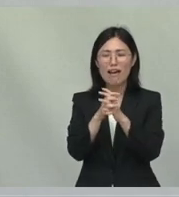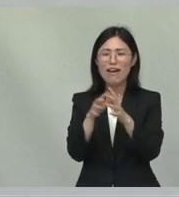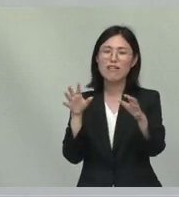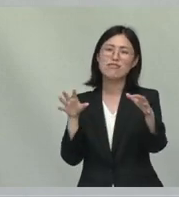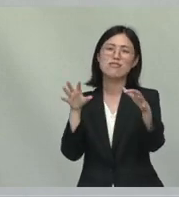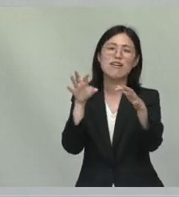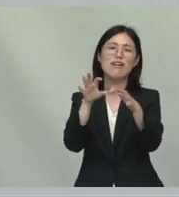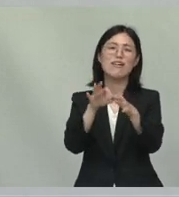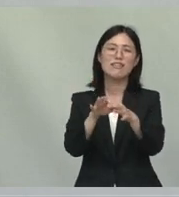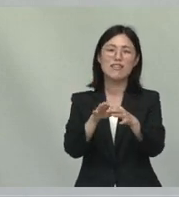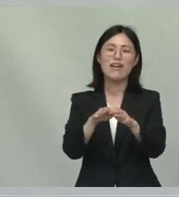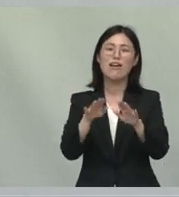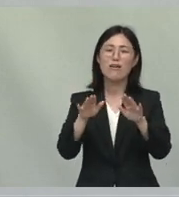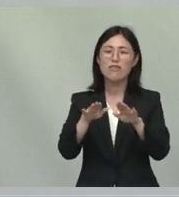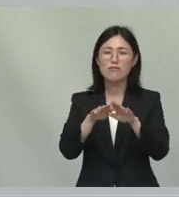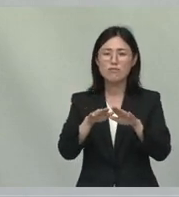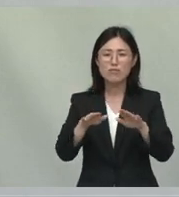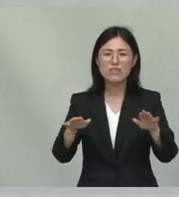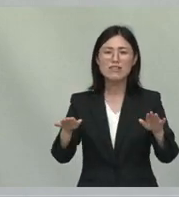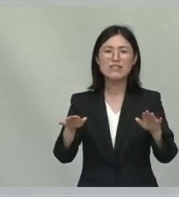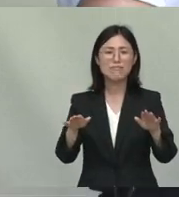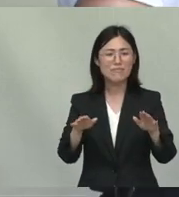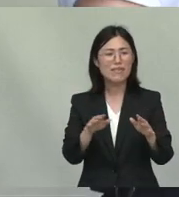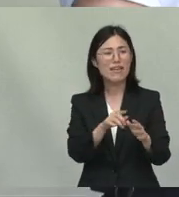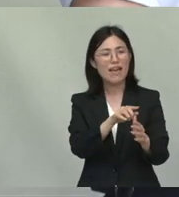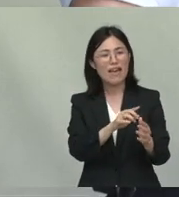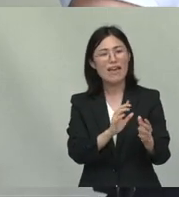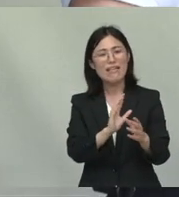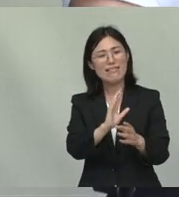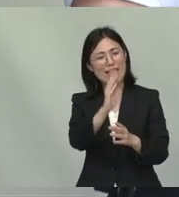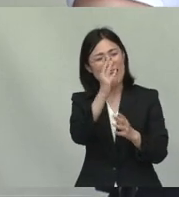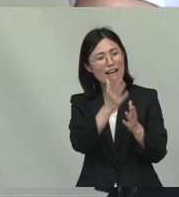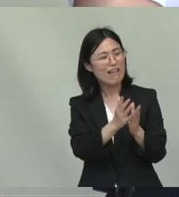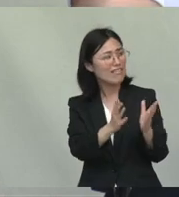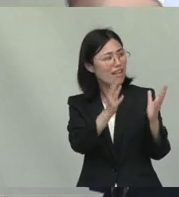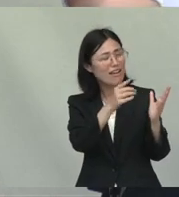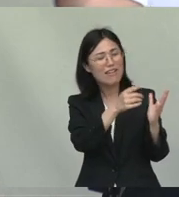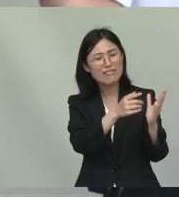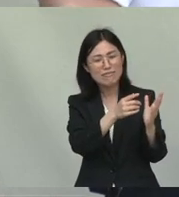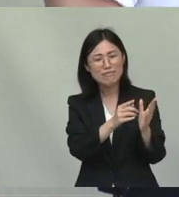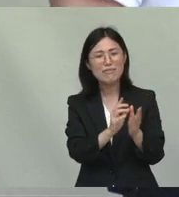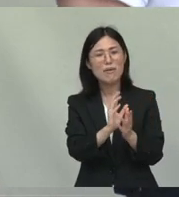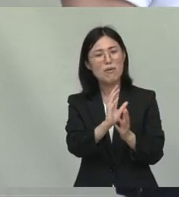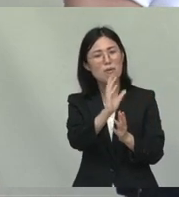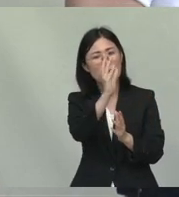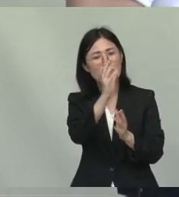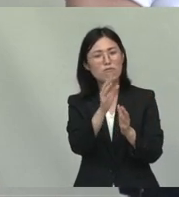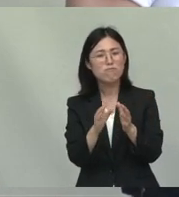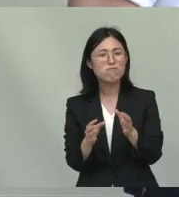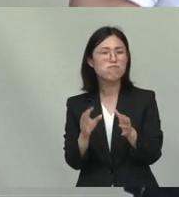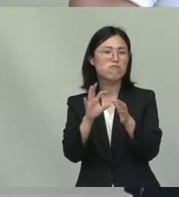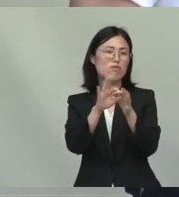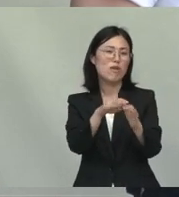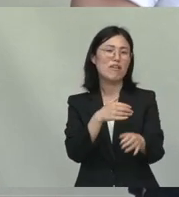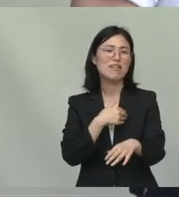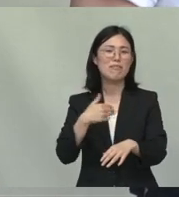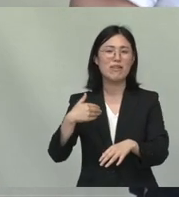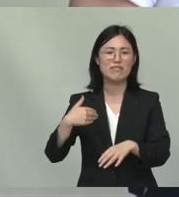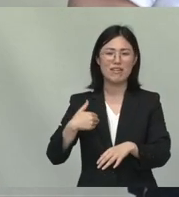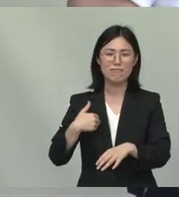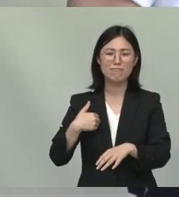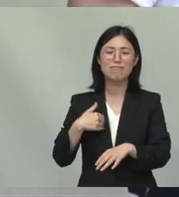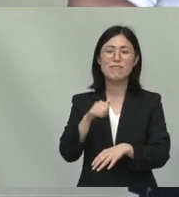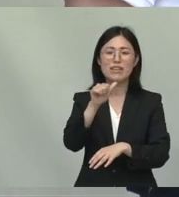して無事に聖火皿に聖火の炎も灯すことができました。御市の市長を代表